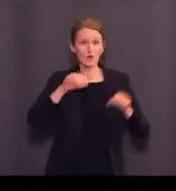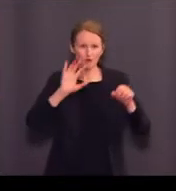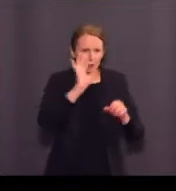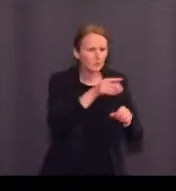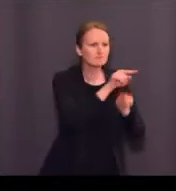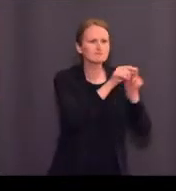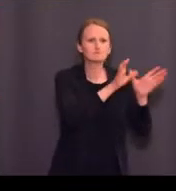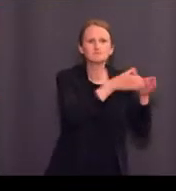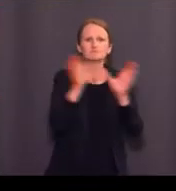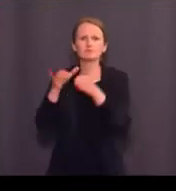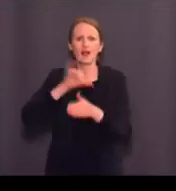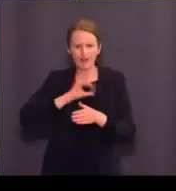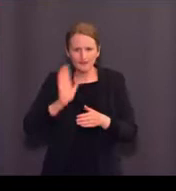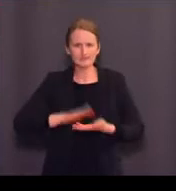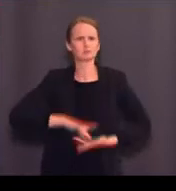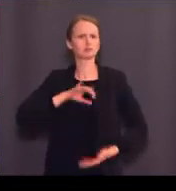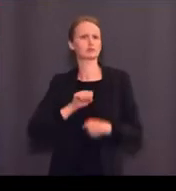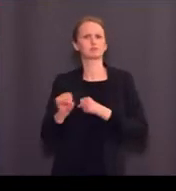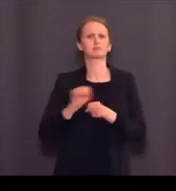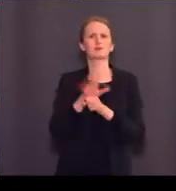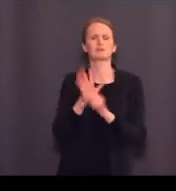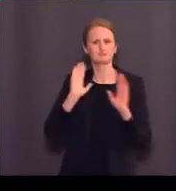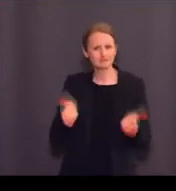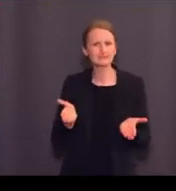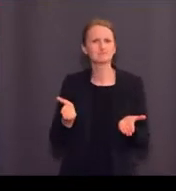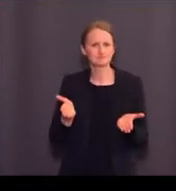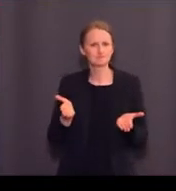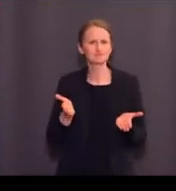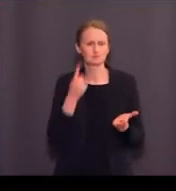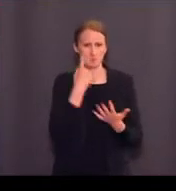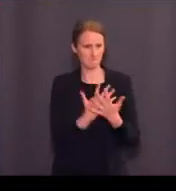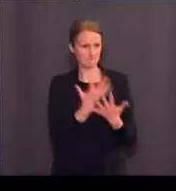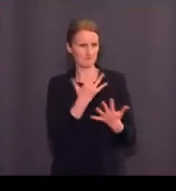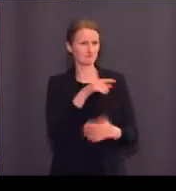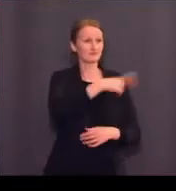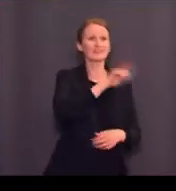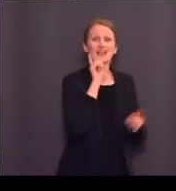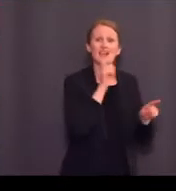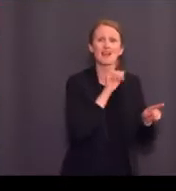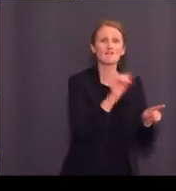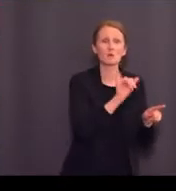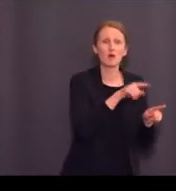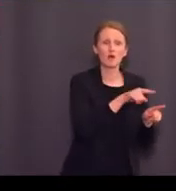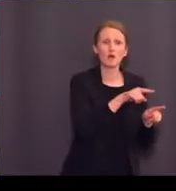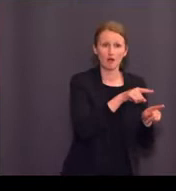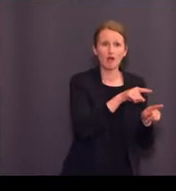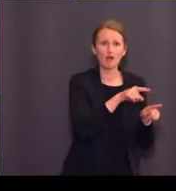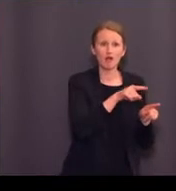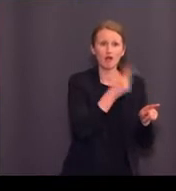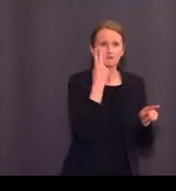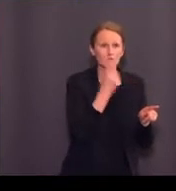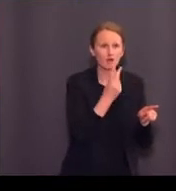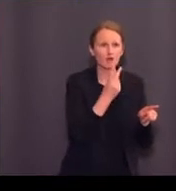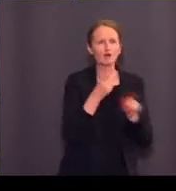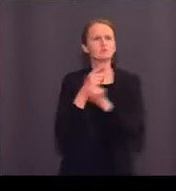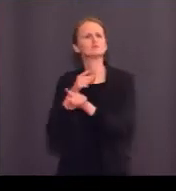donc ici que le pourcentage d'élèves est égal à inférieur à celui des collaborateurs au